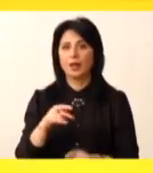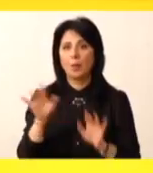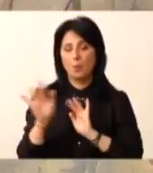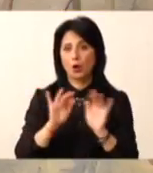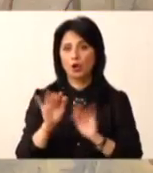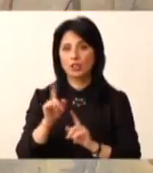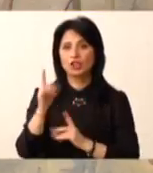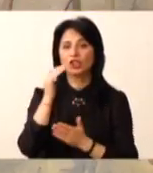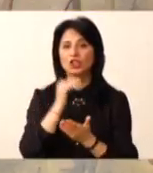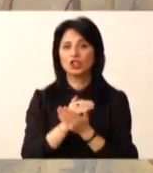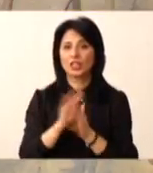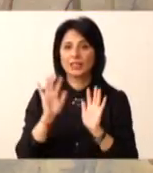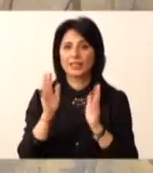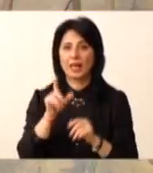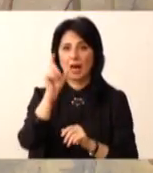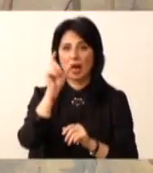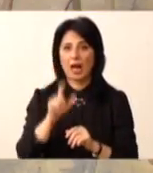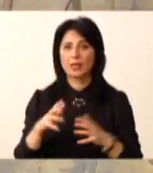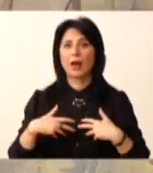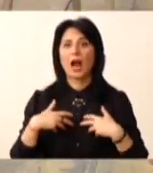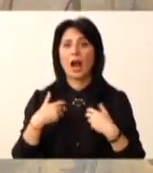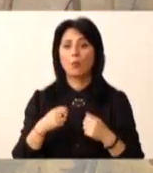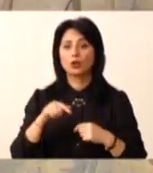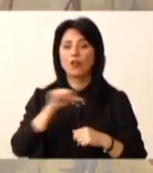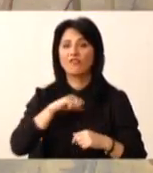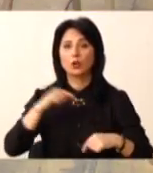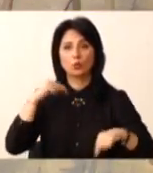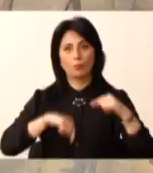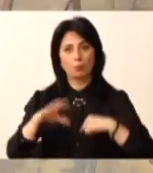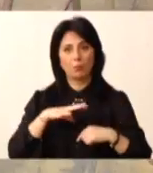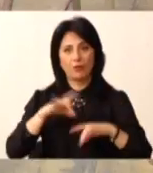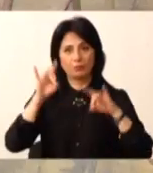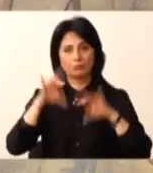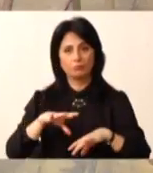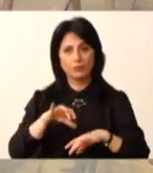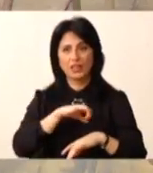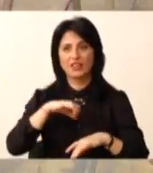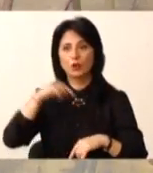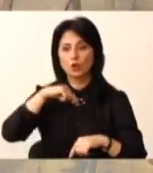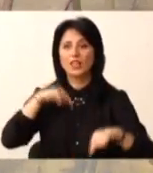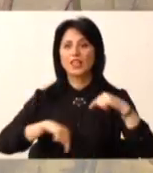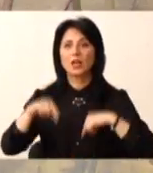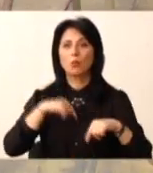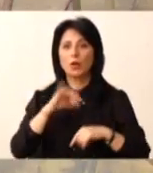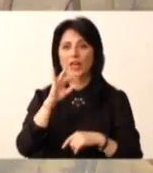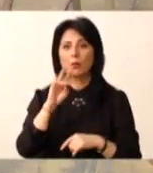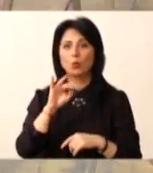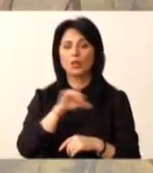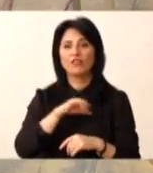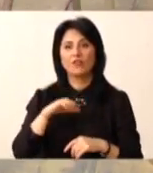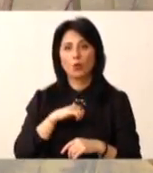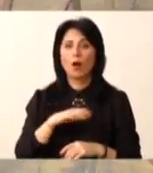პროცესი, რის შედეგადაც ხდება ადამიანის გამოჯანმრთელება. ეს შეიძლება მოხდეს სპონტანურად, ანუ თავისთავად, შეიძლება მოხდეს რაღაც